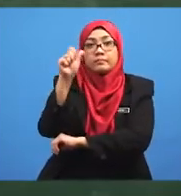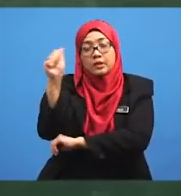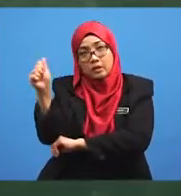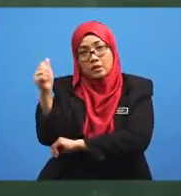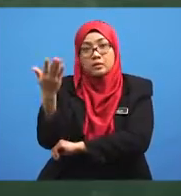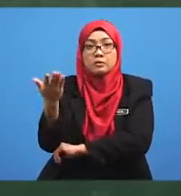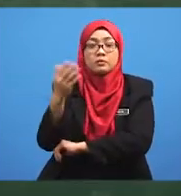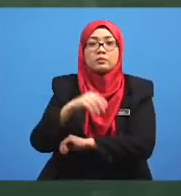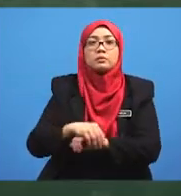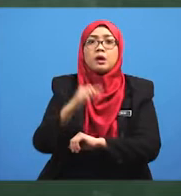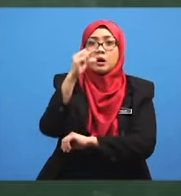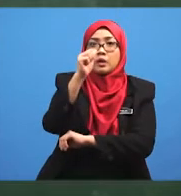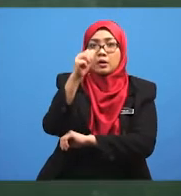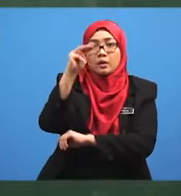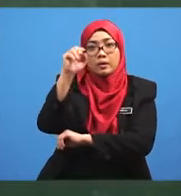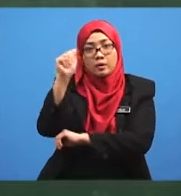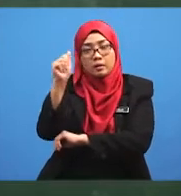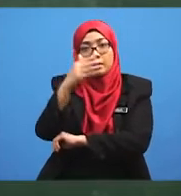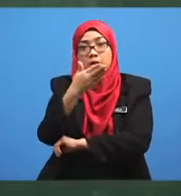gamma, alfa.